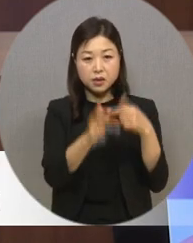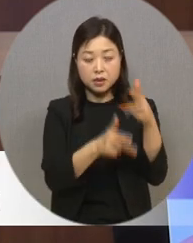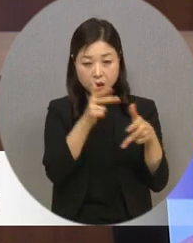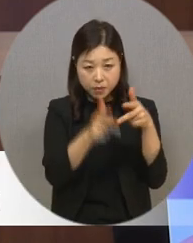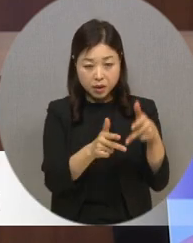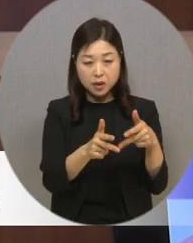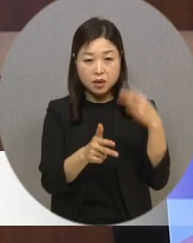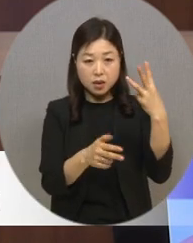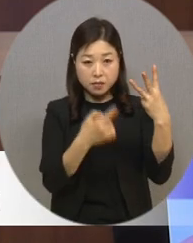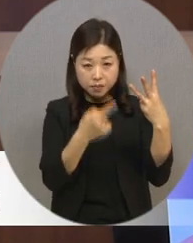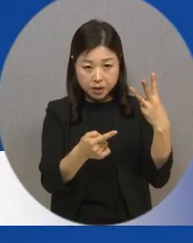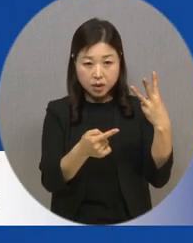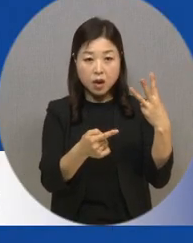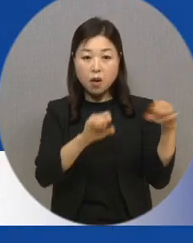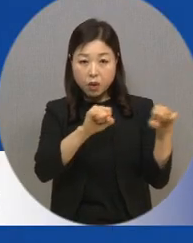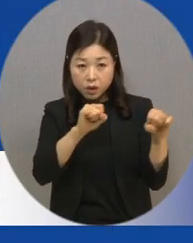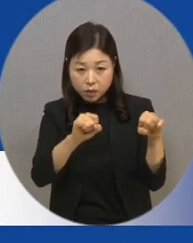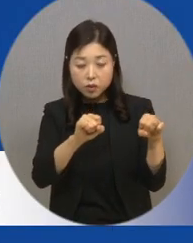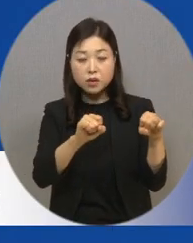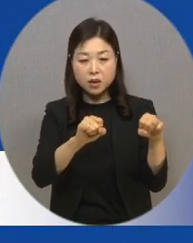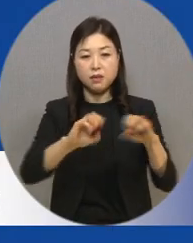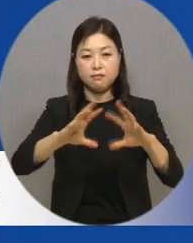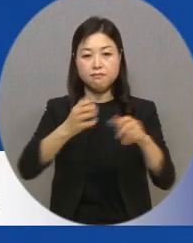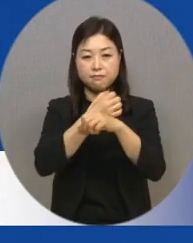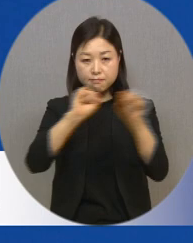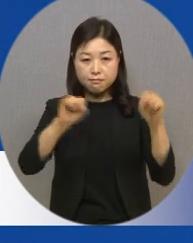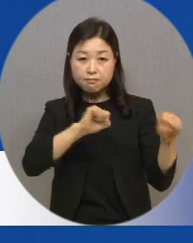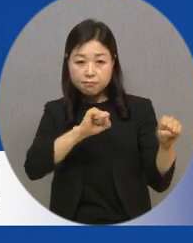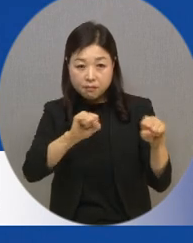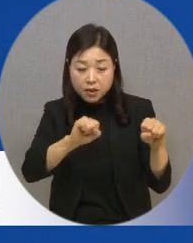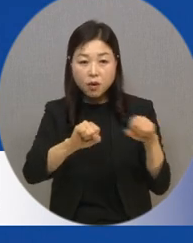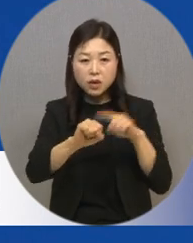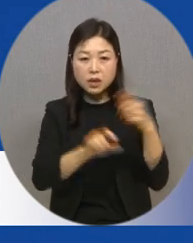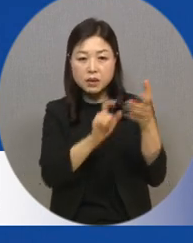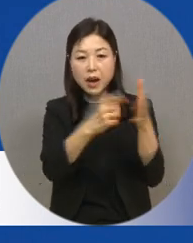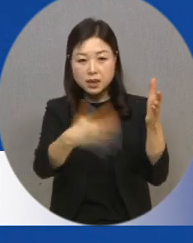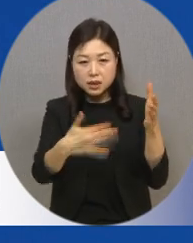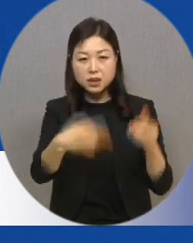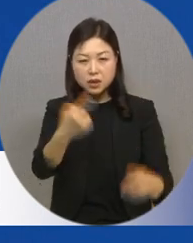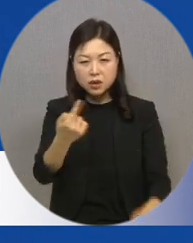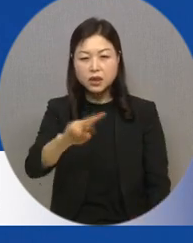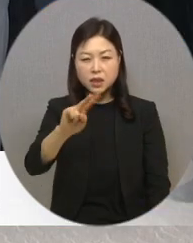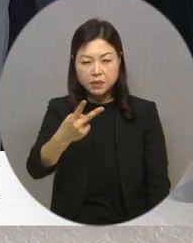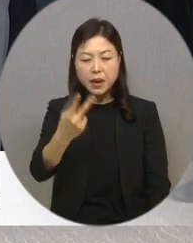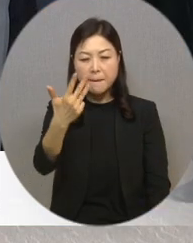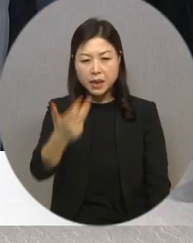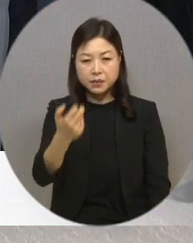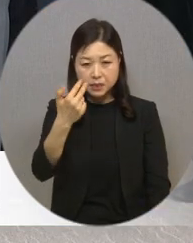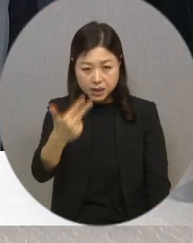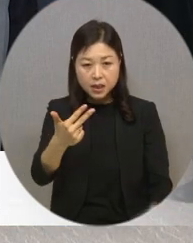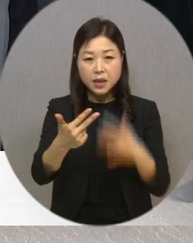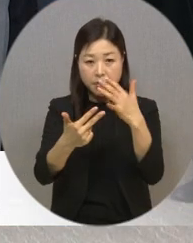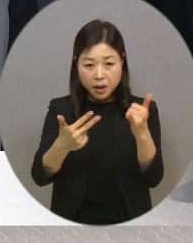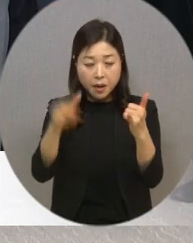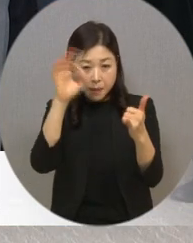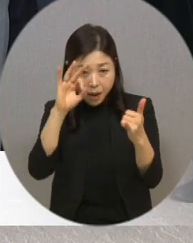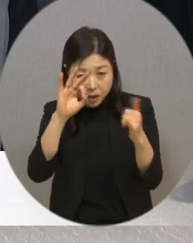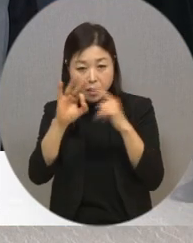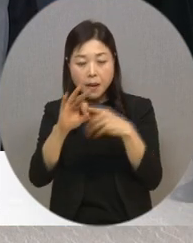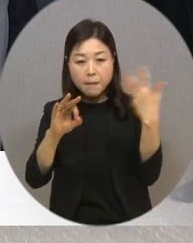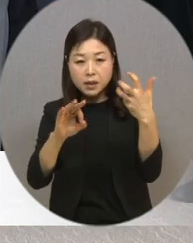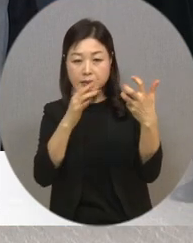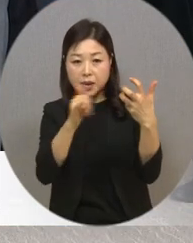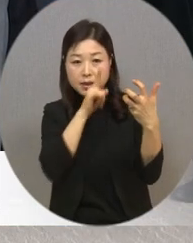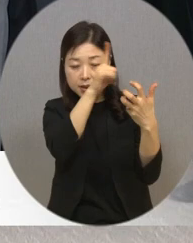통해 3일 운동을 중심으로 독립운동 미사 운자 127명을 발굴해 80명을 서운 신청한데